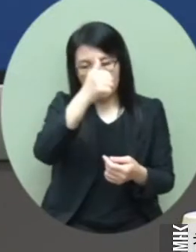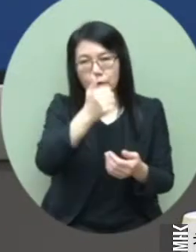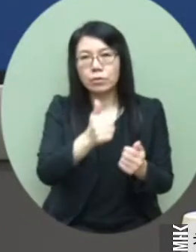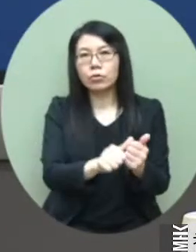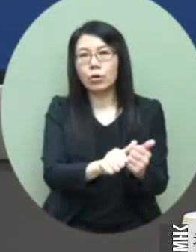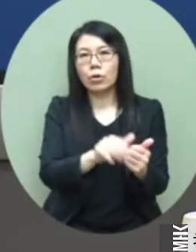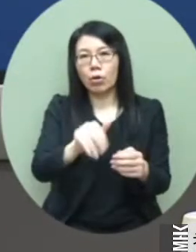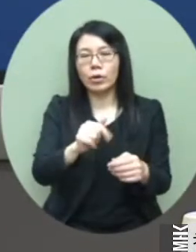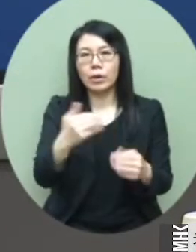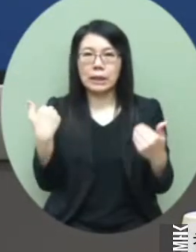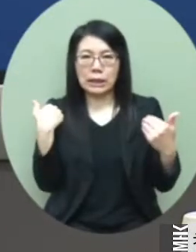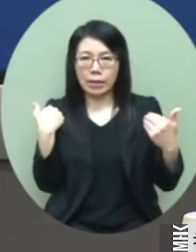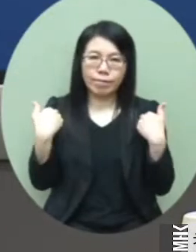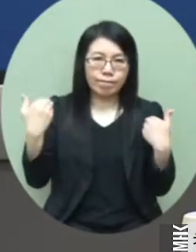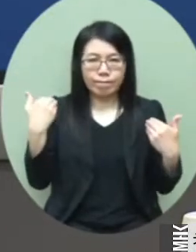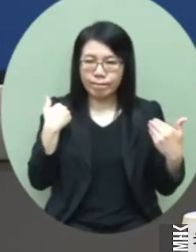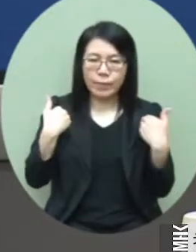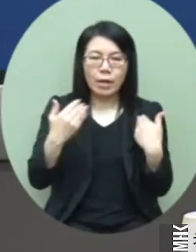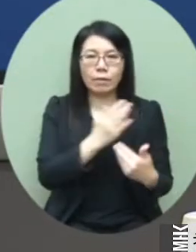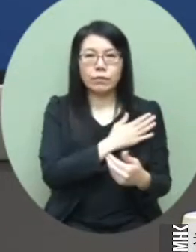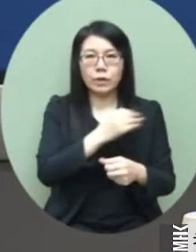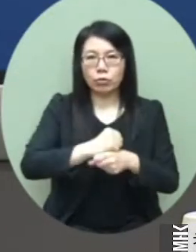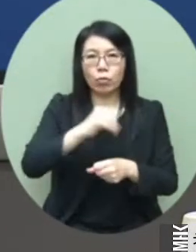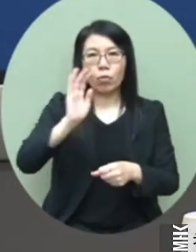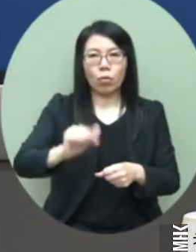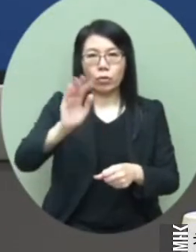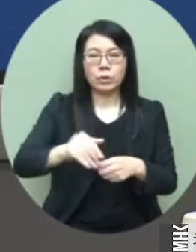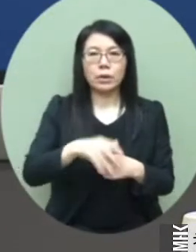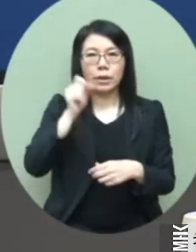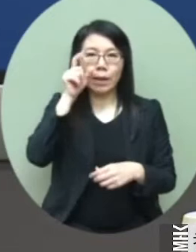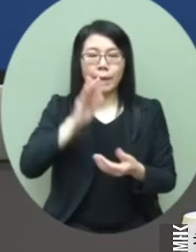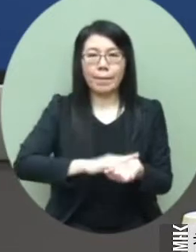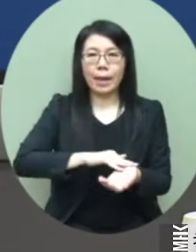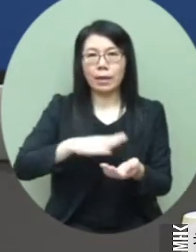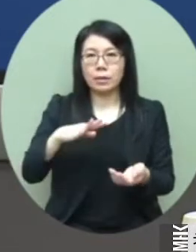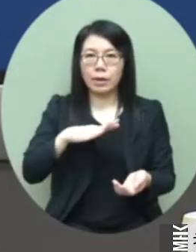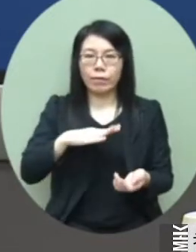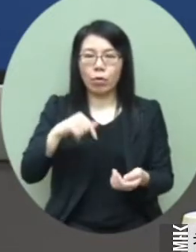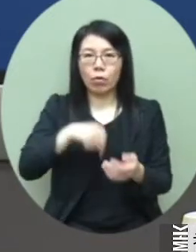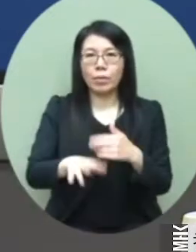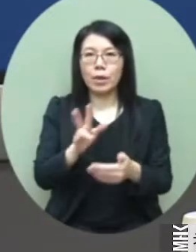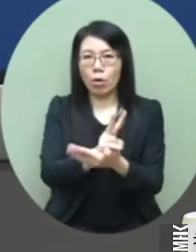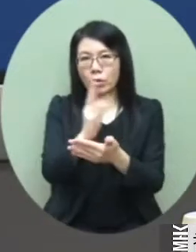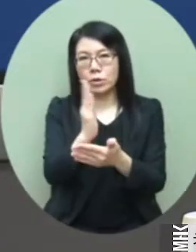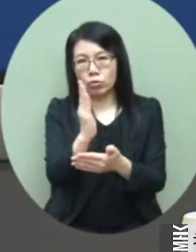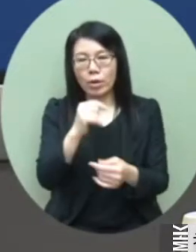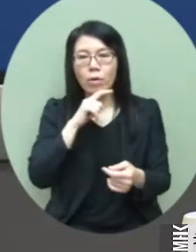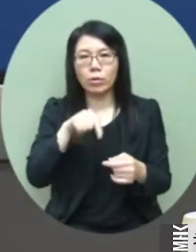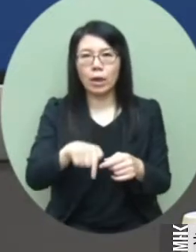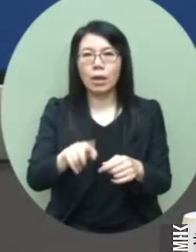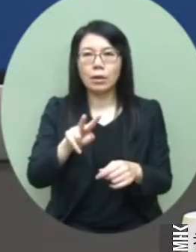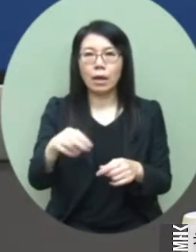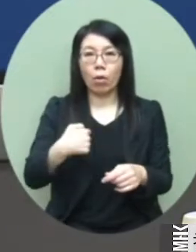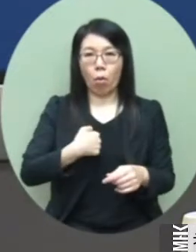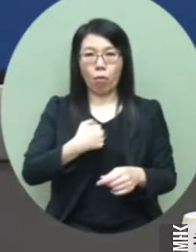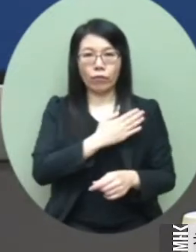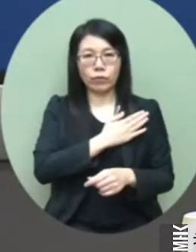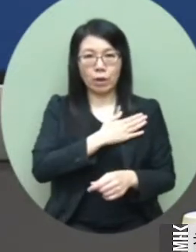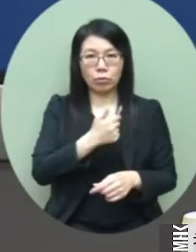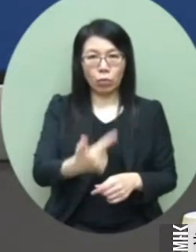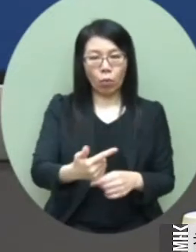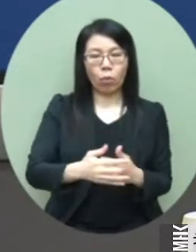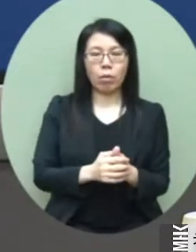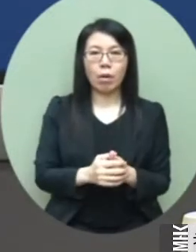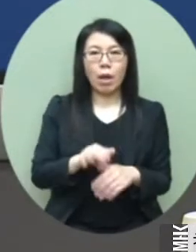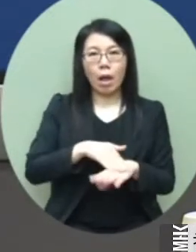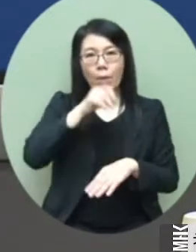都係可以兼顧得到嘅嚇。尤其是疫情，我諗呢2年幾大家見嘅都係我嚇。 而